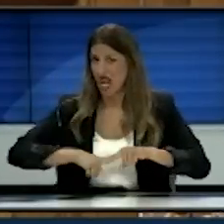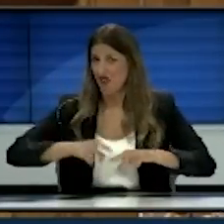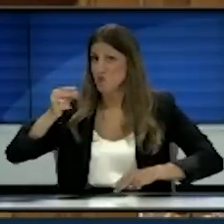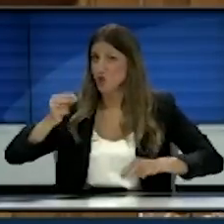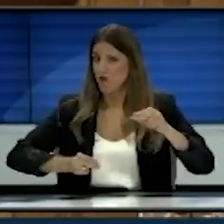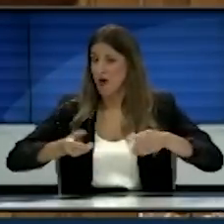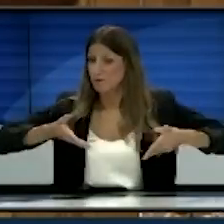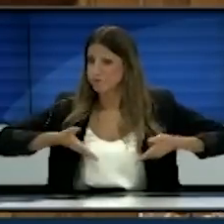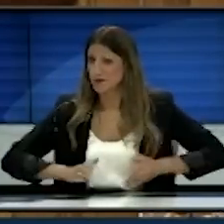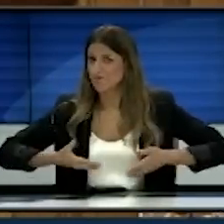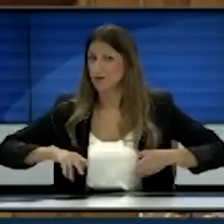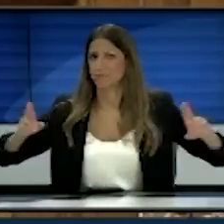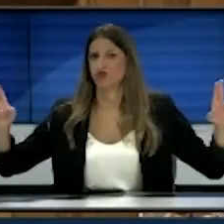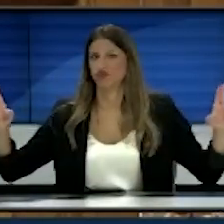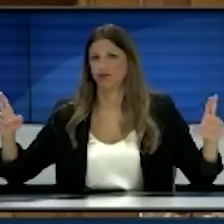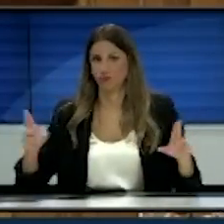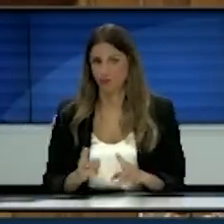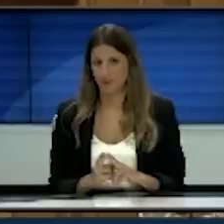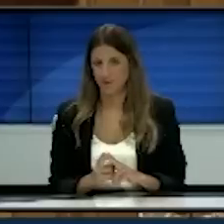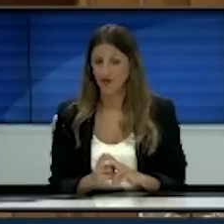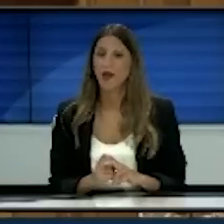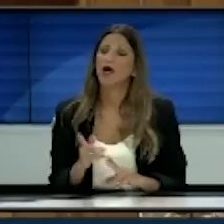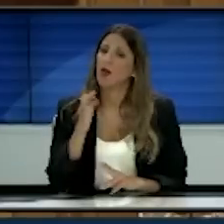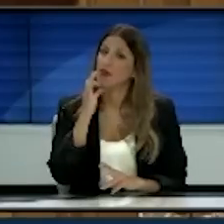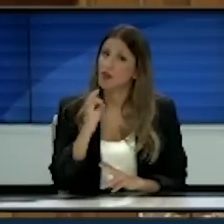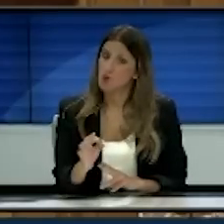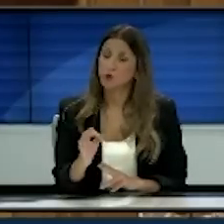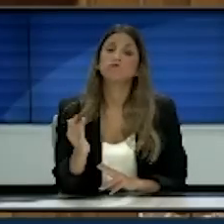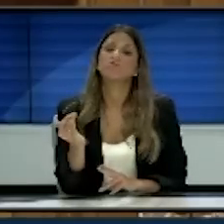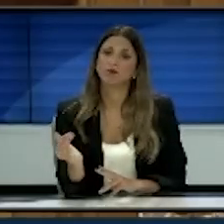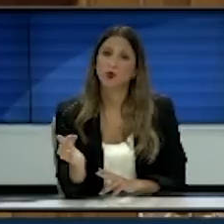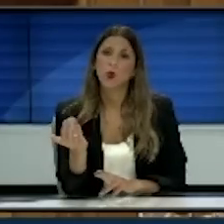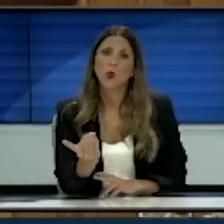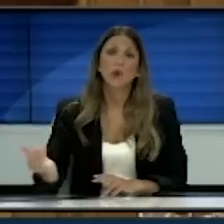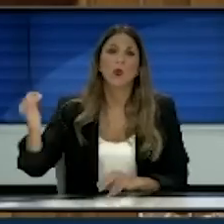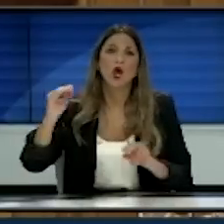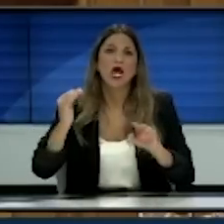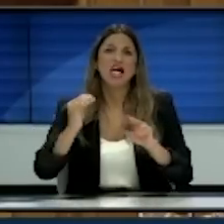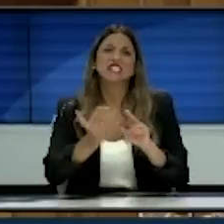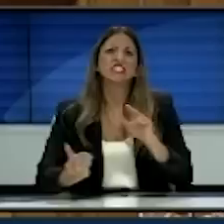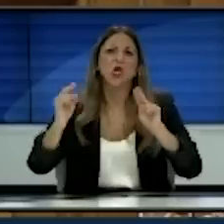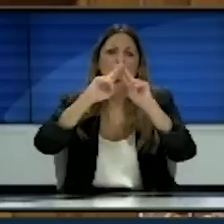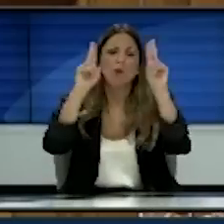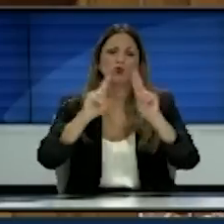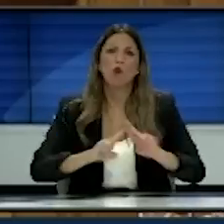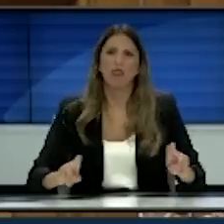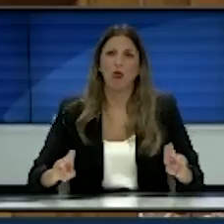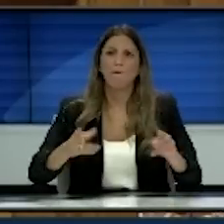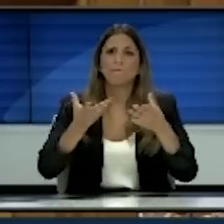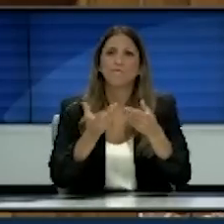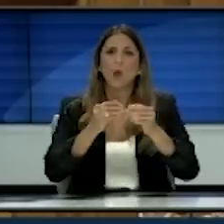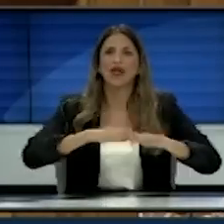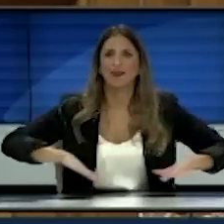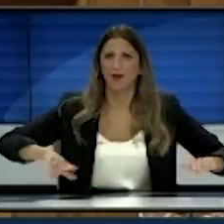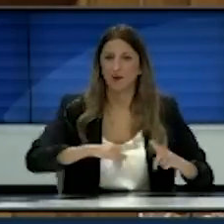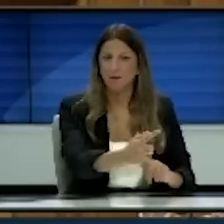τα υπομνήματα που μας έστειλαν τόσο η Ανώτατη Συνομοσπονδία Πολυτέκνων Ελλάδας, όσο και